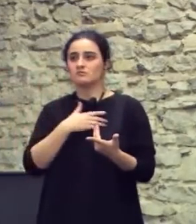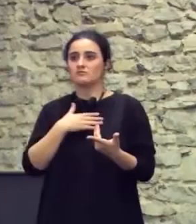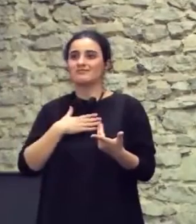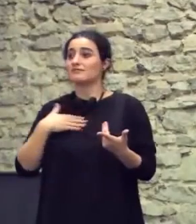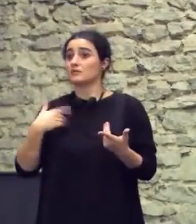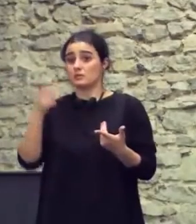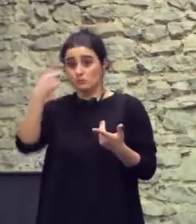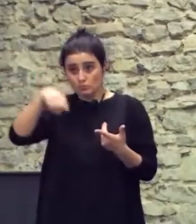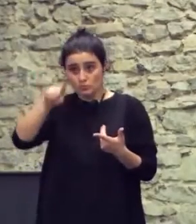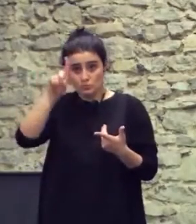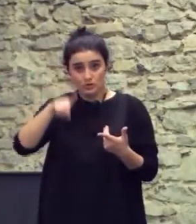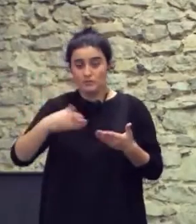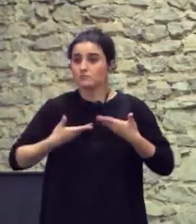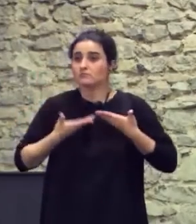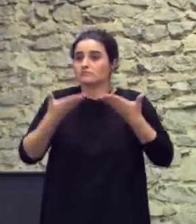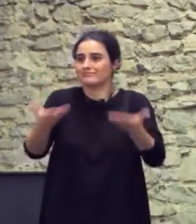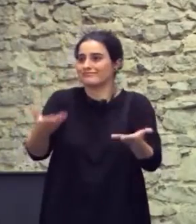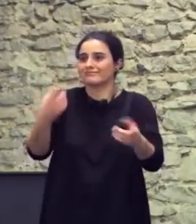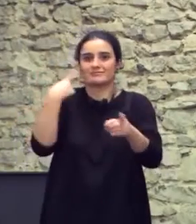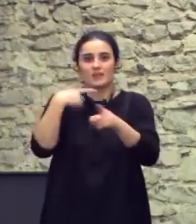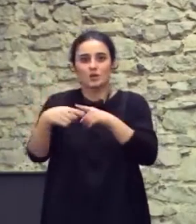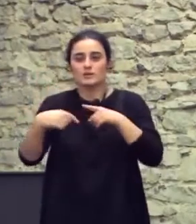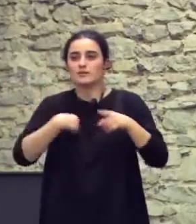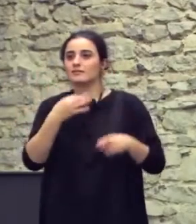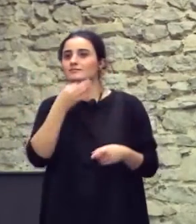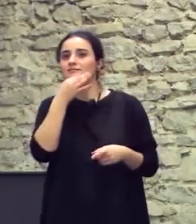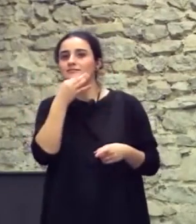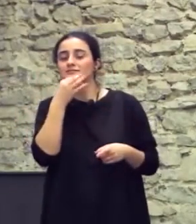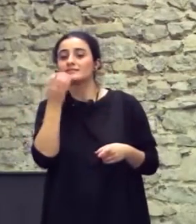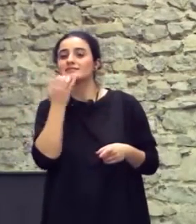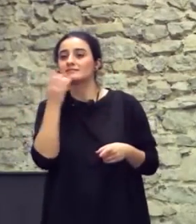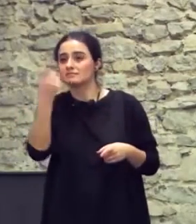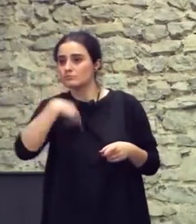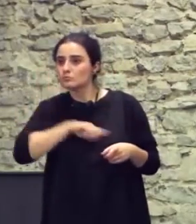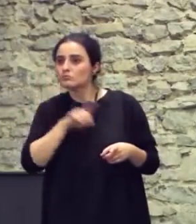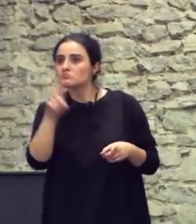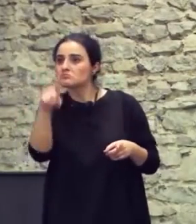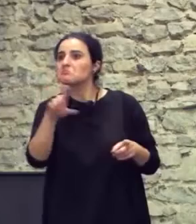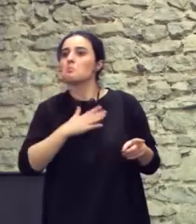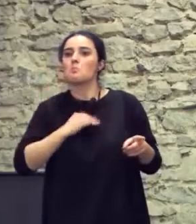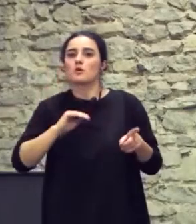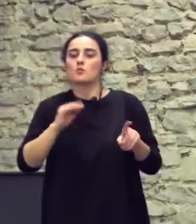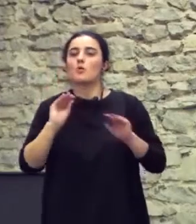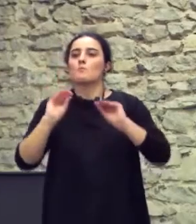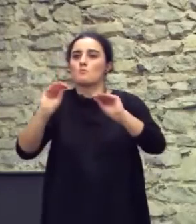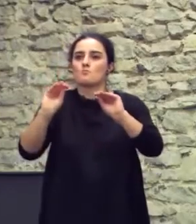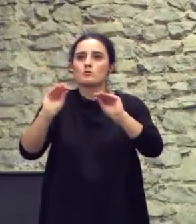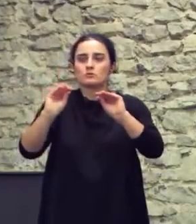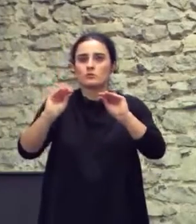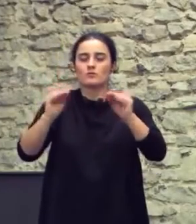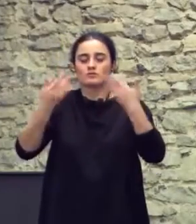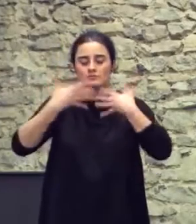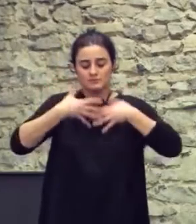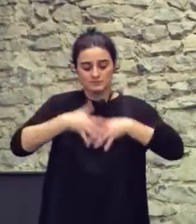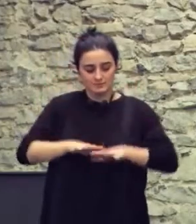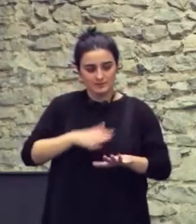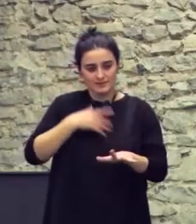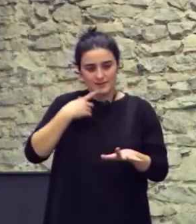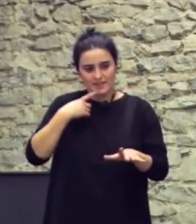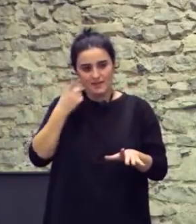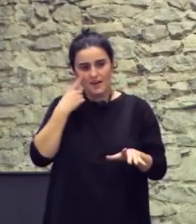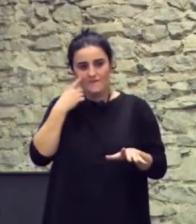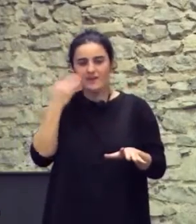esku uzten dut, esaten dudan zerbait baliagarria baldin bazaizue zuen hizkuntza propiora itzultzea, ez? Pentsatzea hori nola